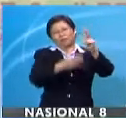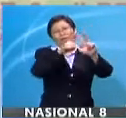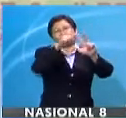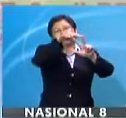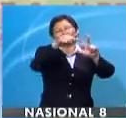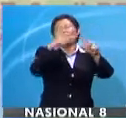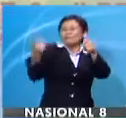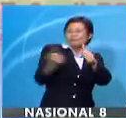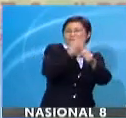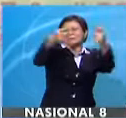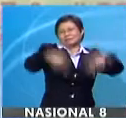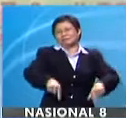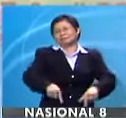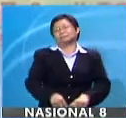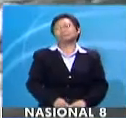Hassanah Bukiah.